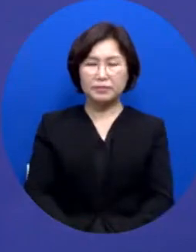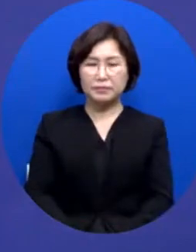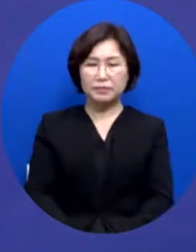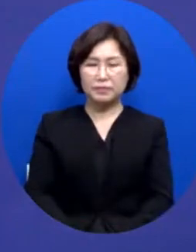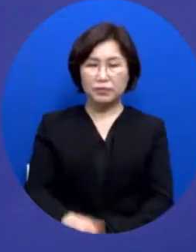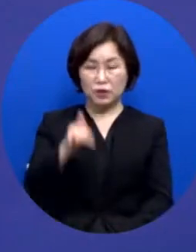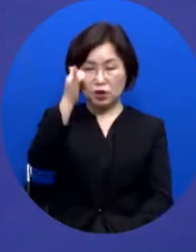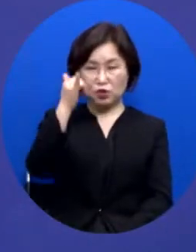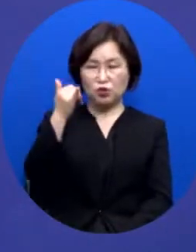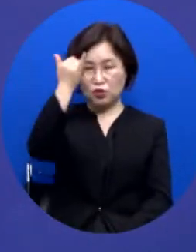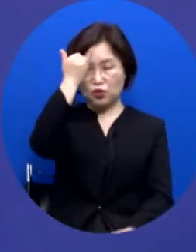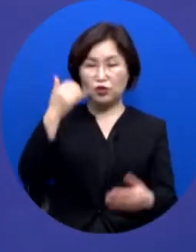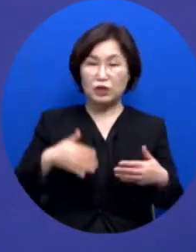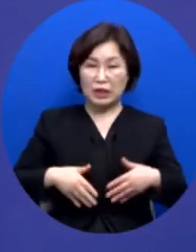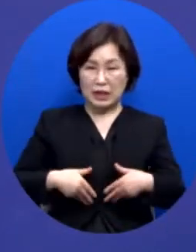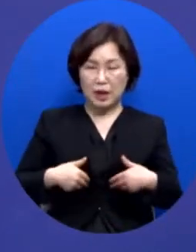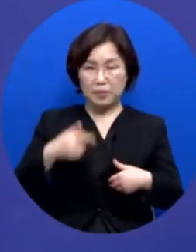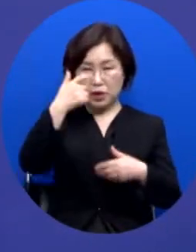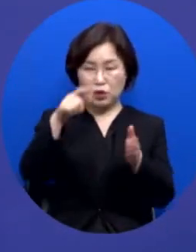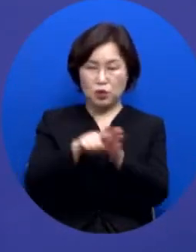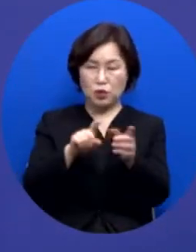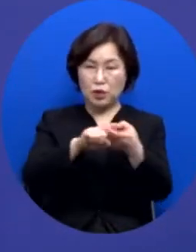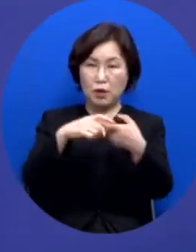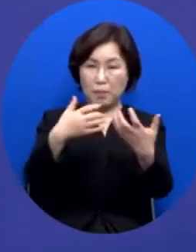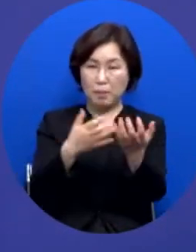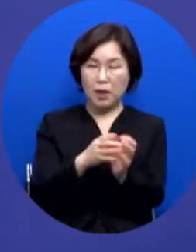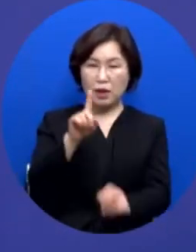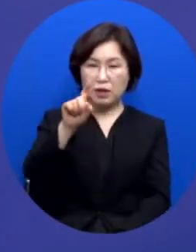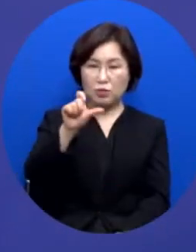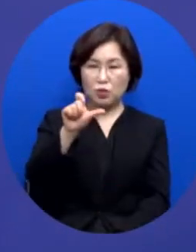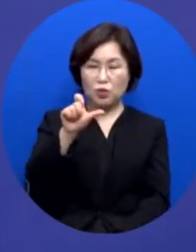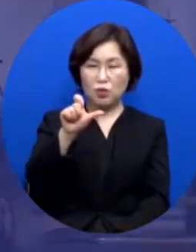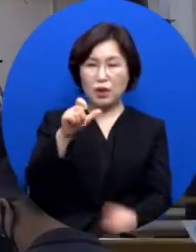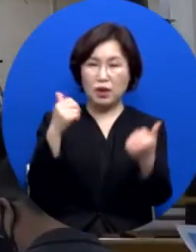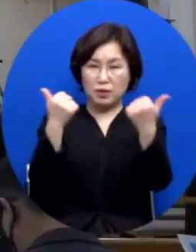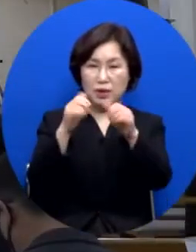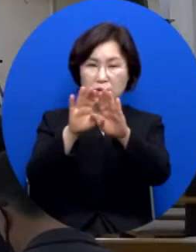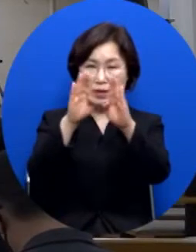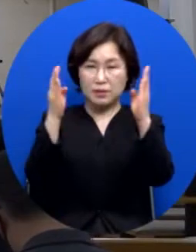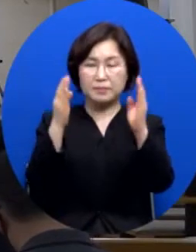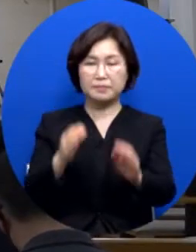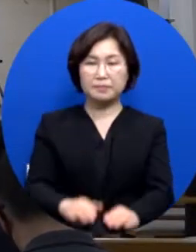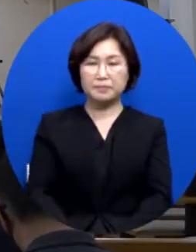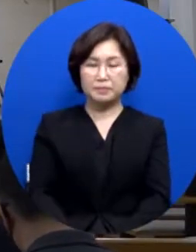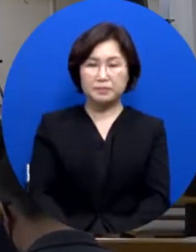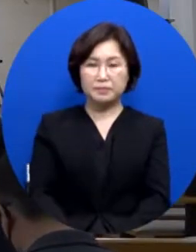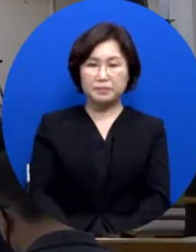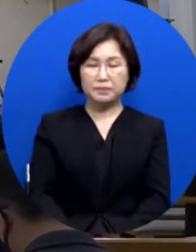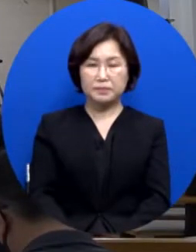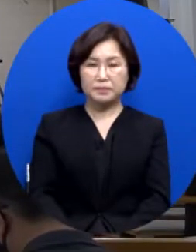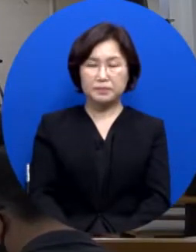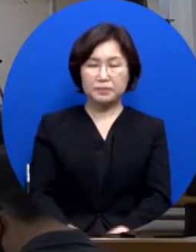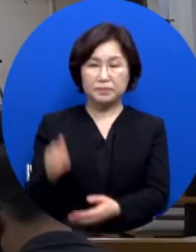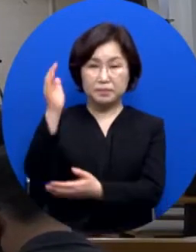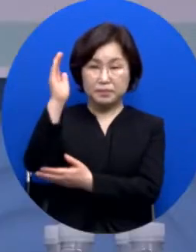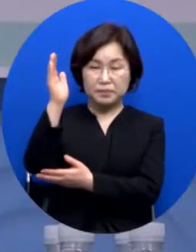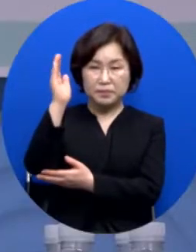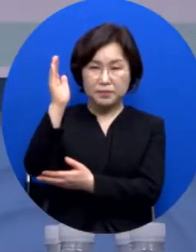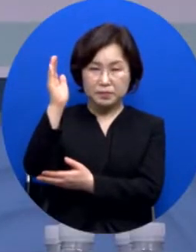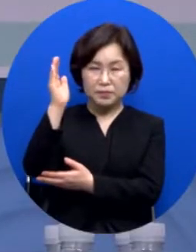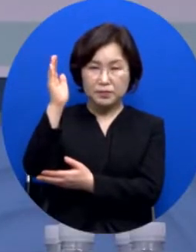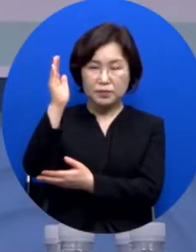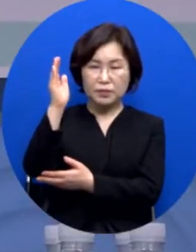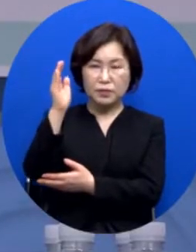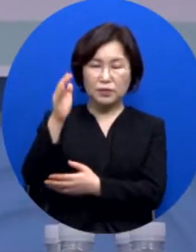충암 기독교 총 연합회 가 15회 정기총회 를 열었습니다 앱에서 말씀을 전한 충남 기총